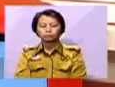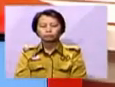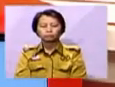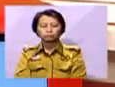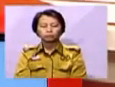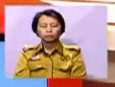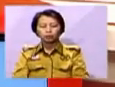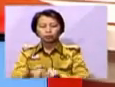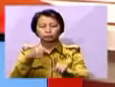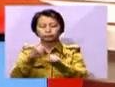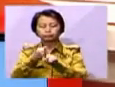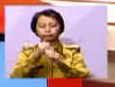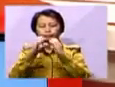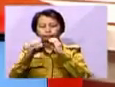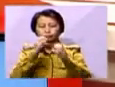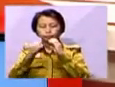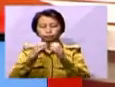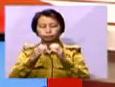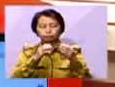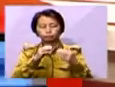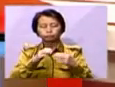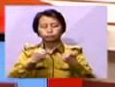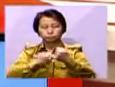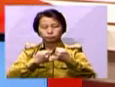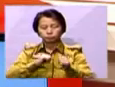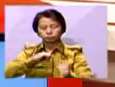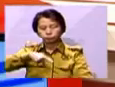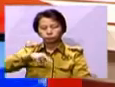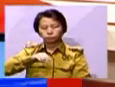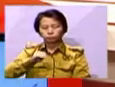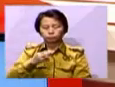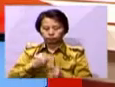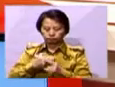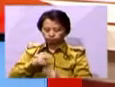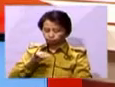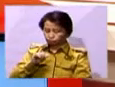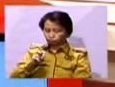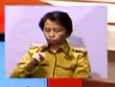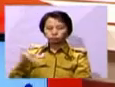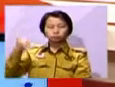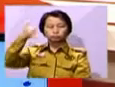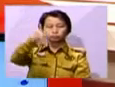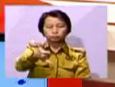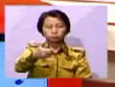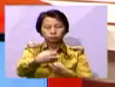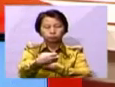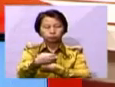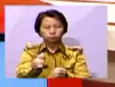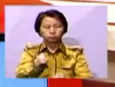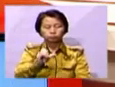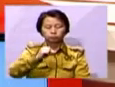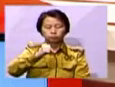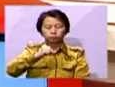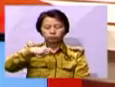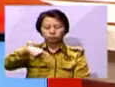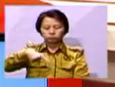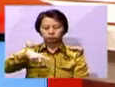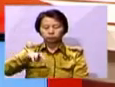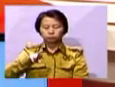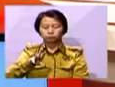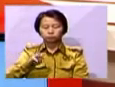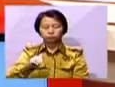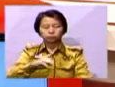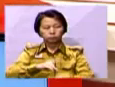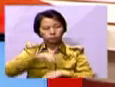Pengarah Komunikasi Strategik Pejabat Menteri Besar Selangor, Yin Shao Long, hadir di Pejabat Suruhanjaya Pencegahan Rasuah Malaysia SPRM